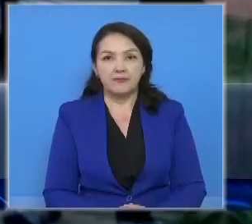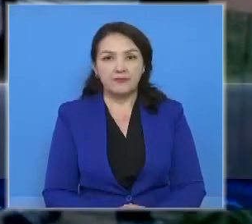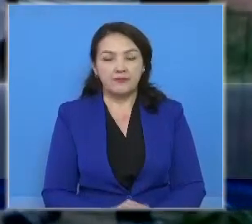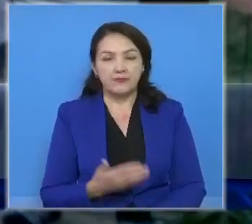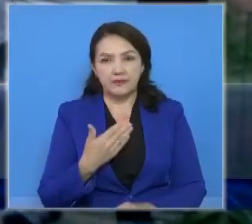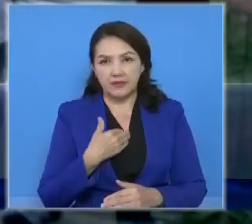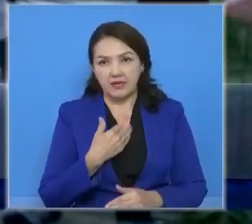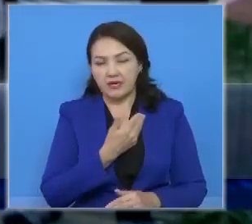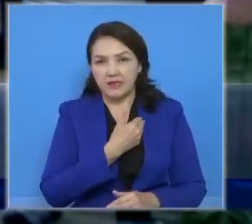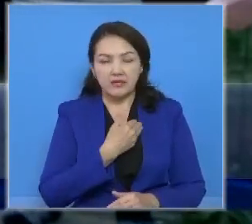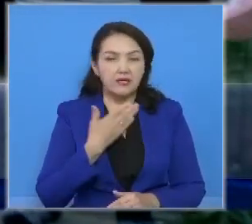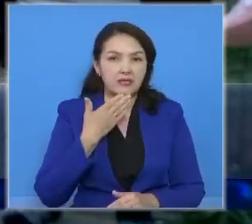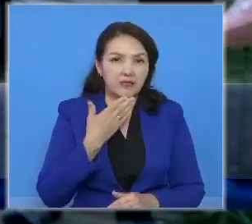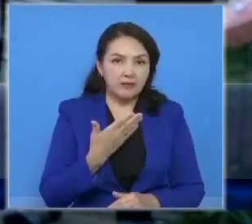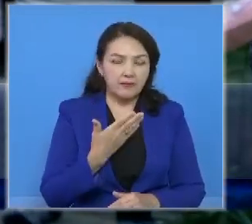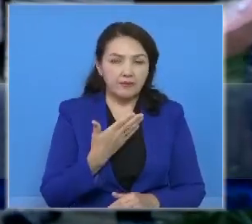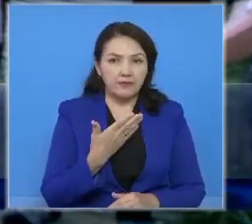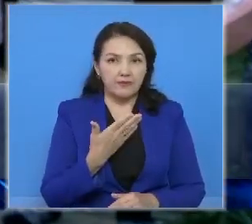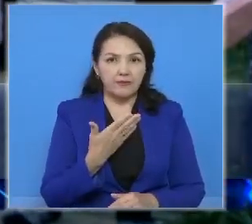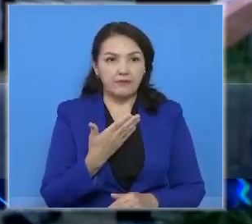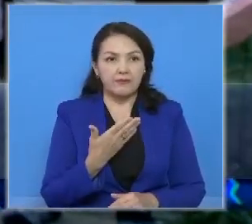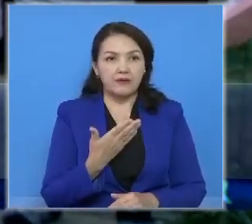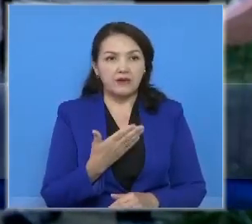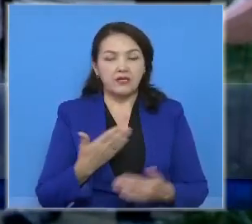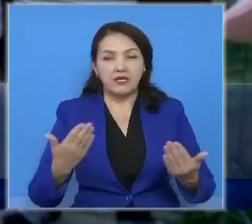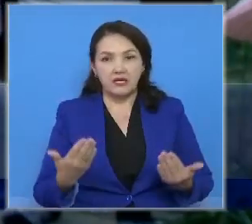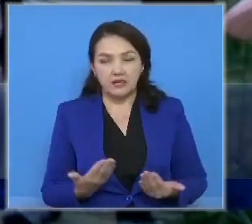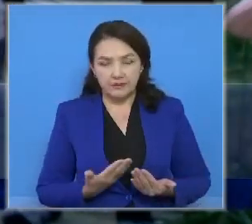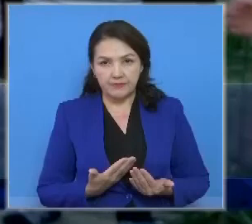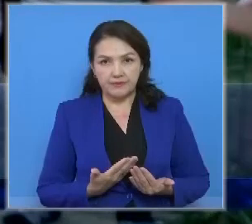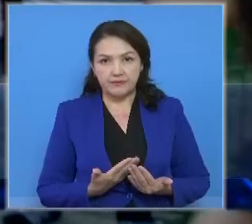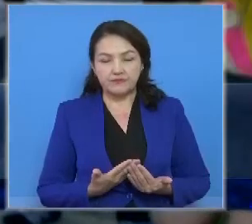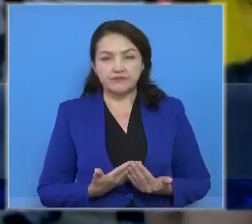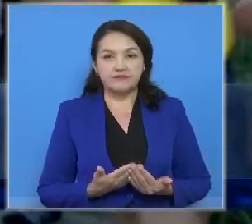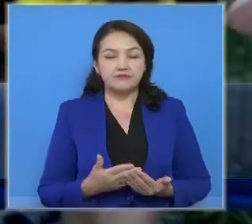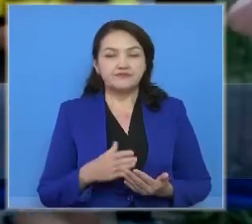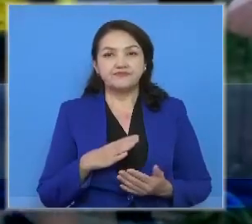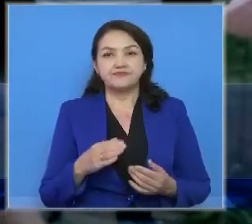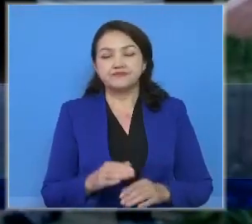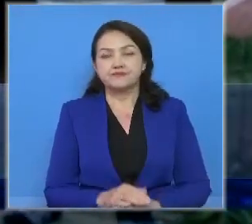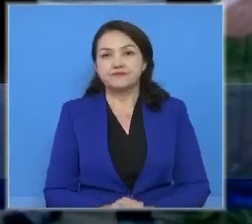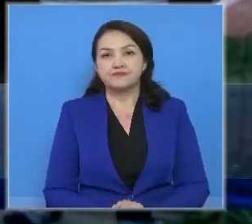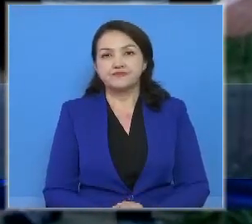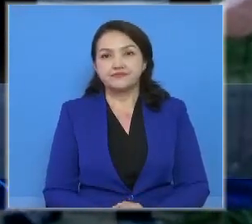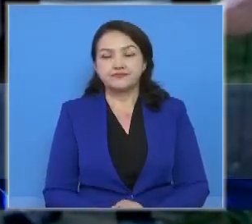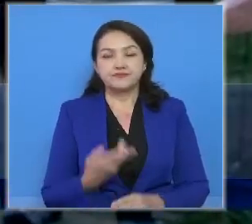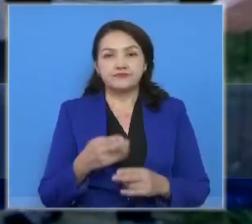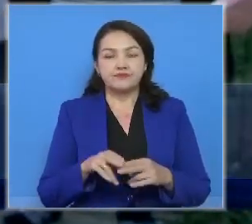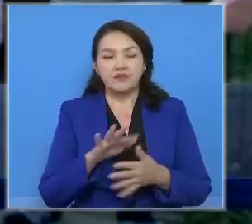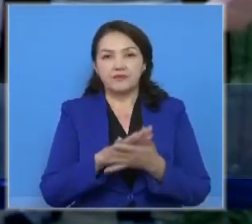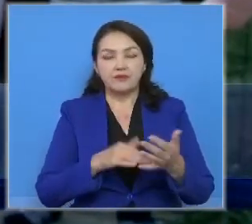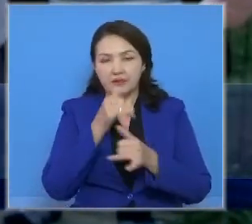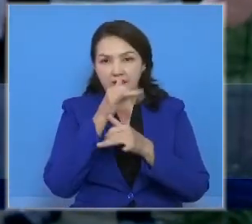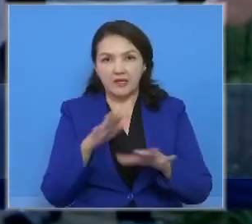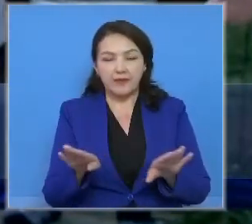сливать. Я хочу обратиться вот от жителей, да, принять какие-то меры, потому что так продолжаться